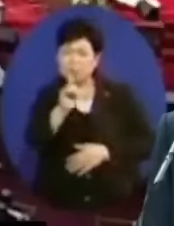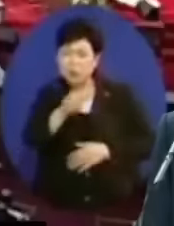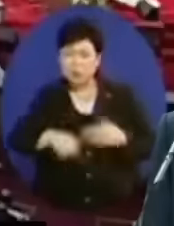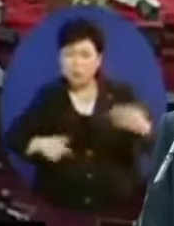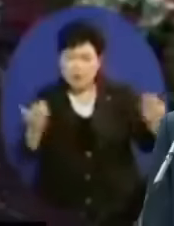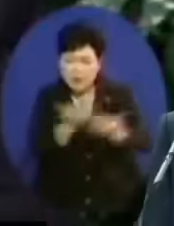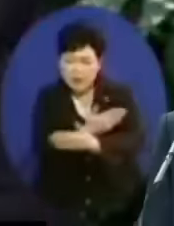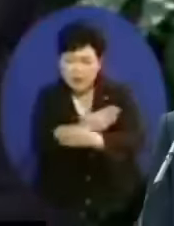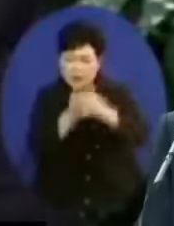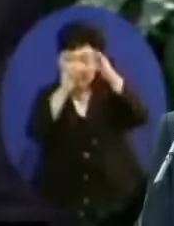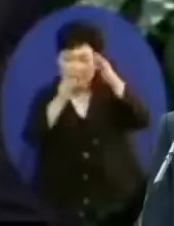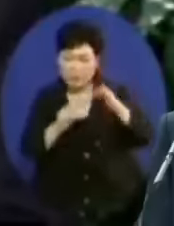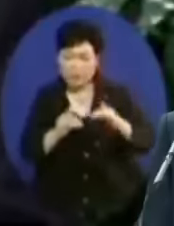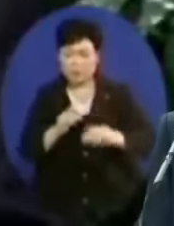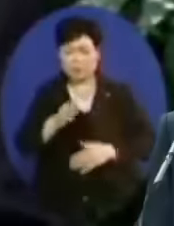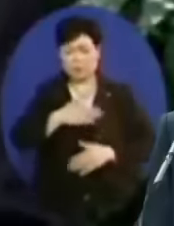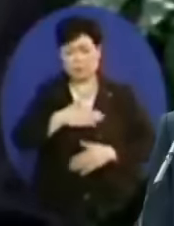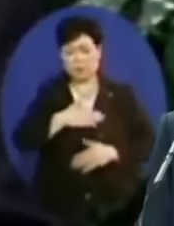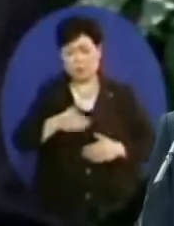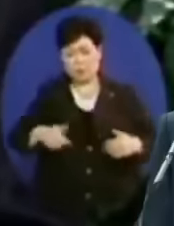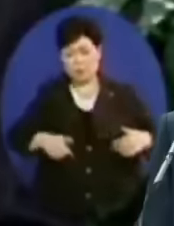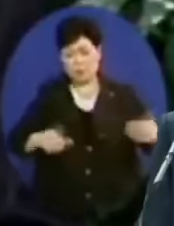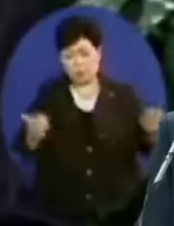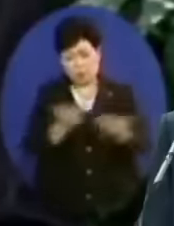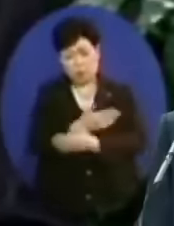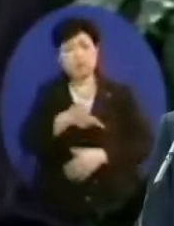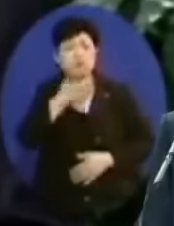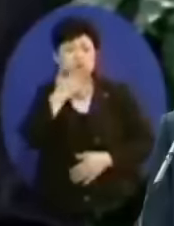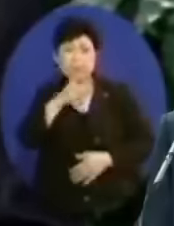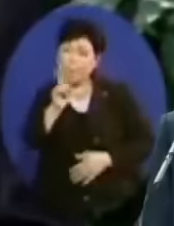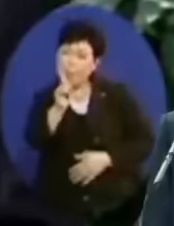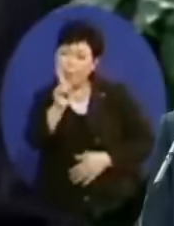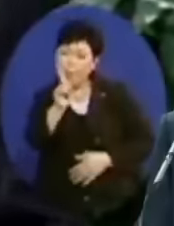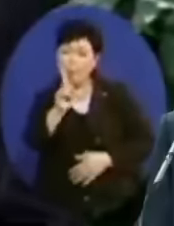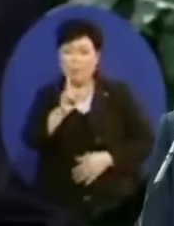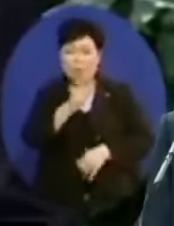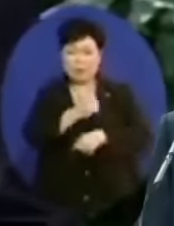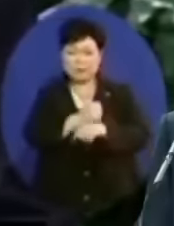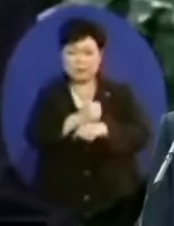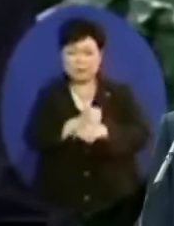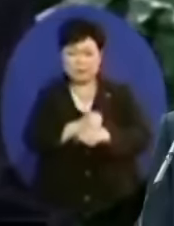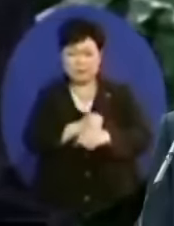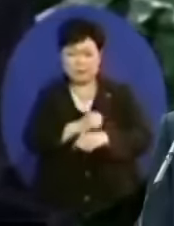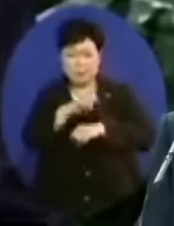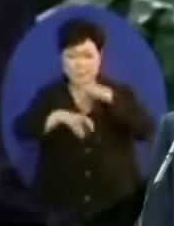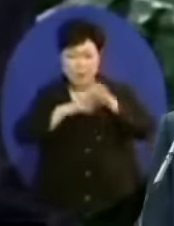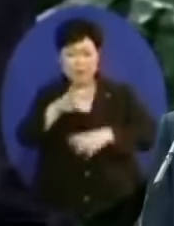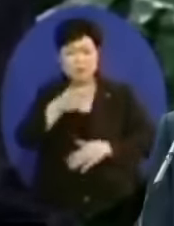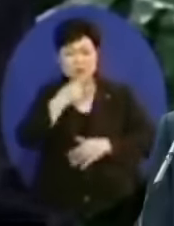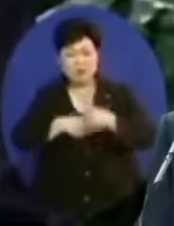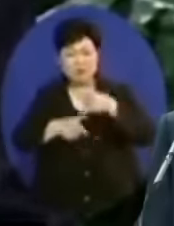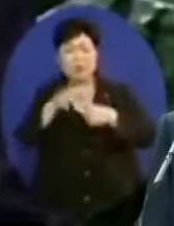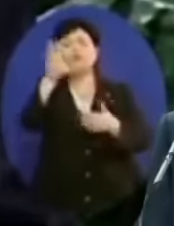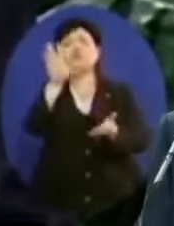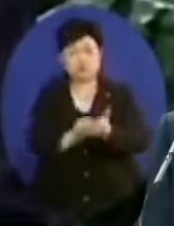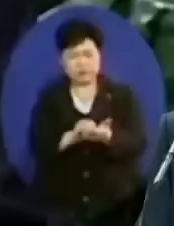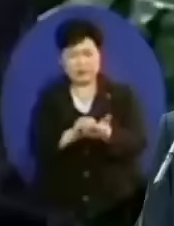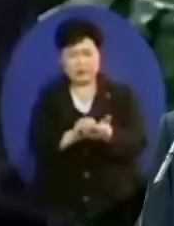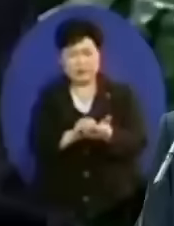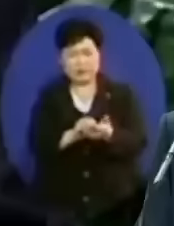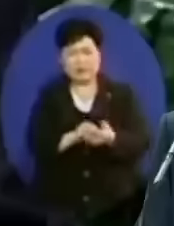될까요? 오늘은 회개할 게 없는데 뭘 회개할까요? 회개할 게 없다는 것이 더 문제인 것입니다.